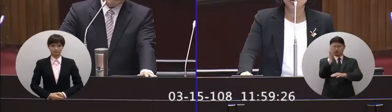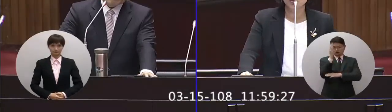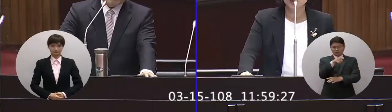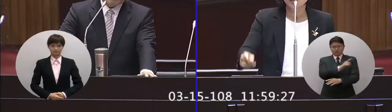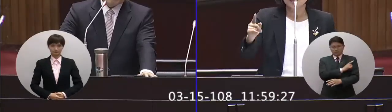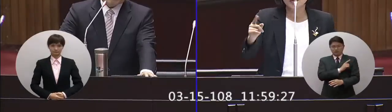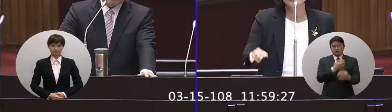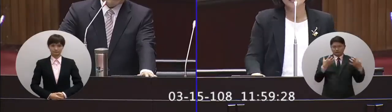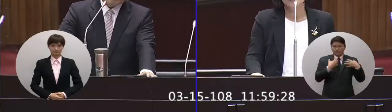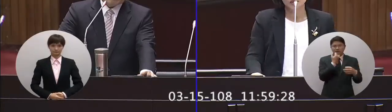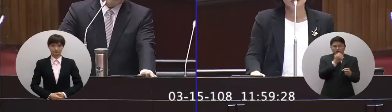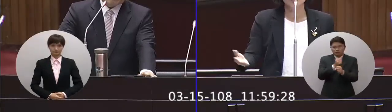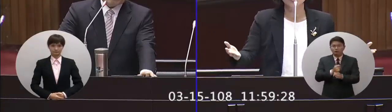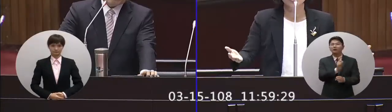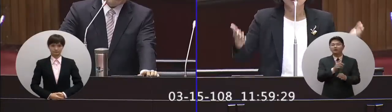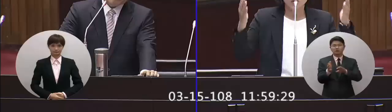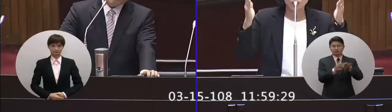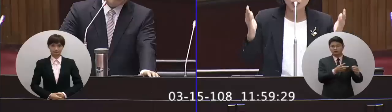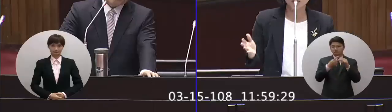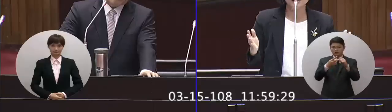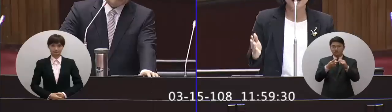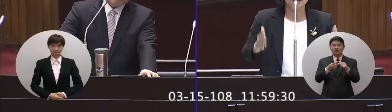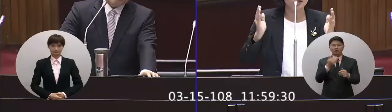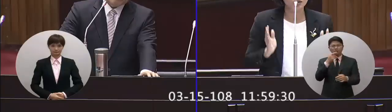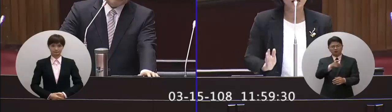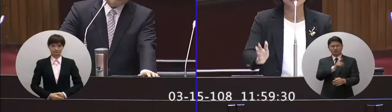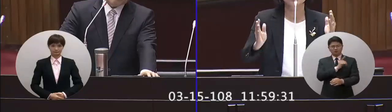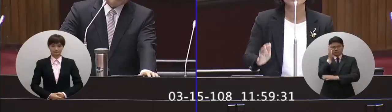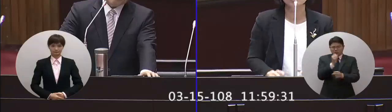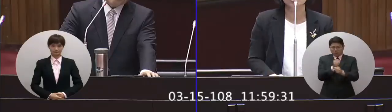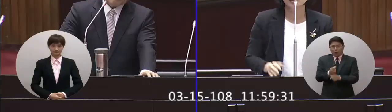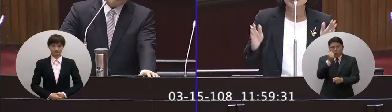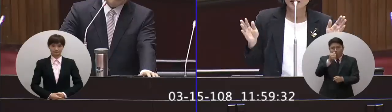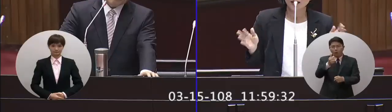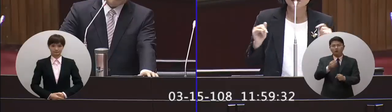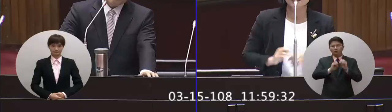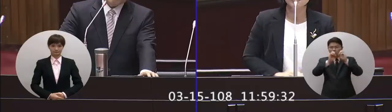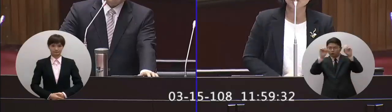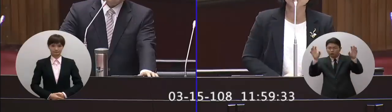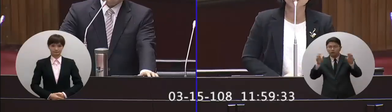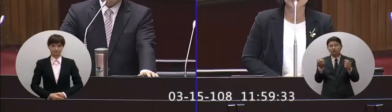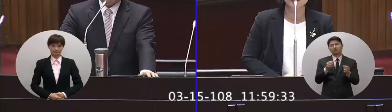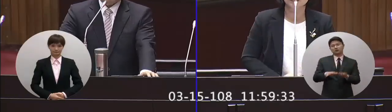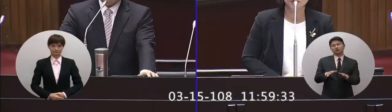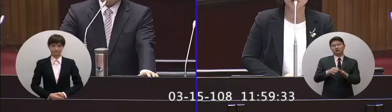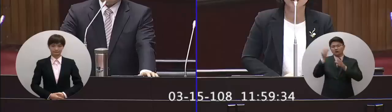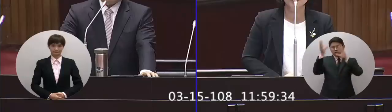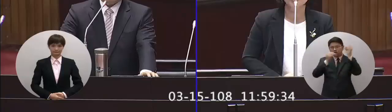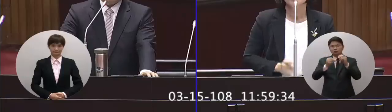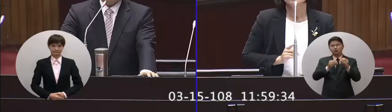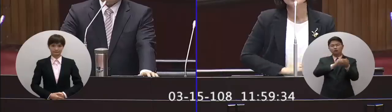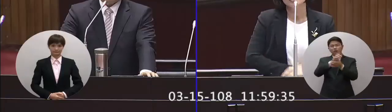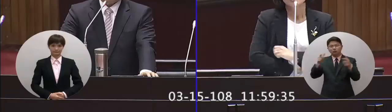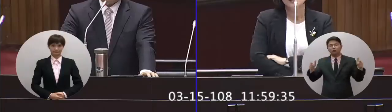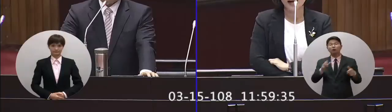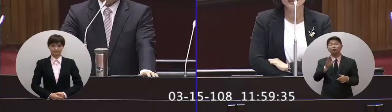身可以有的作为，第二项其实就是你就算做得再好，但是消息传递出去，在刚刚这样资讯多元的社会里